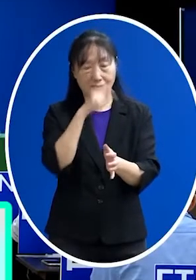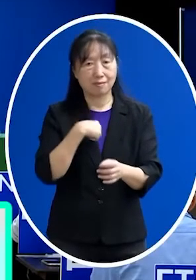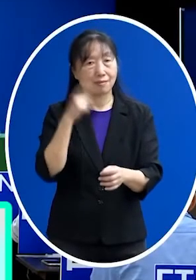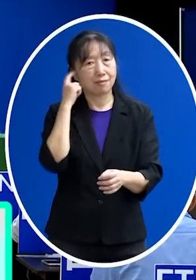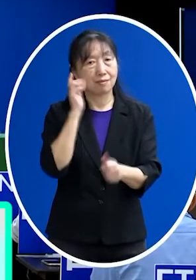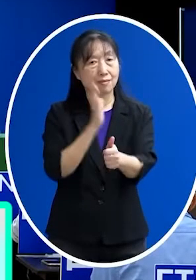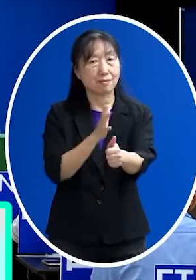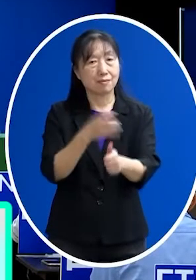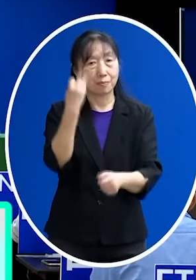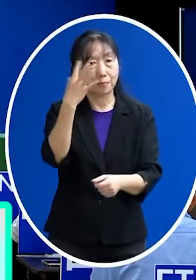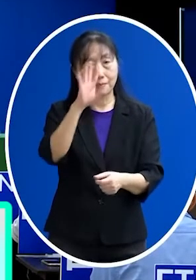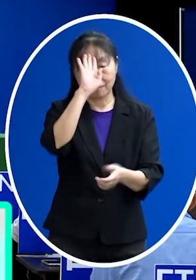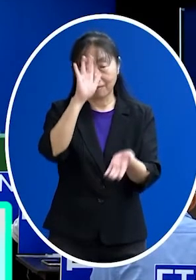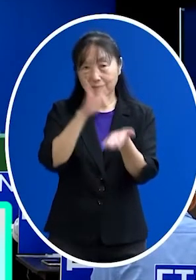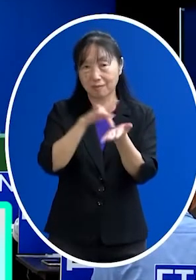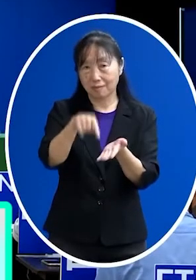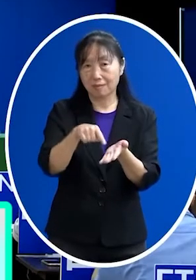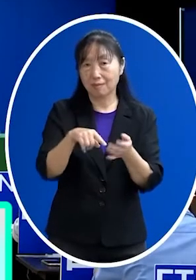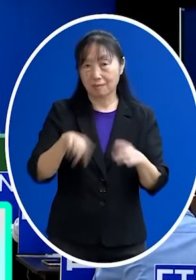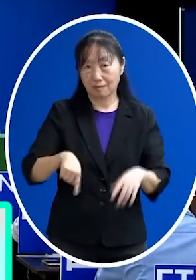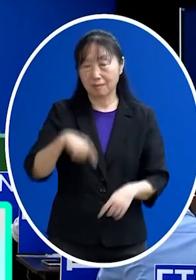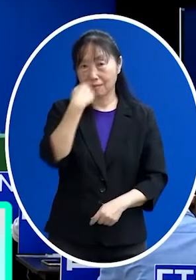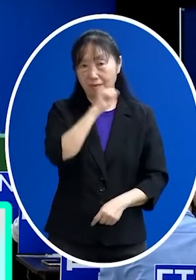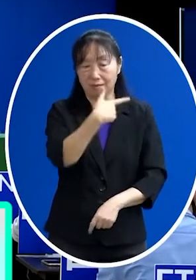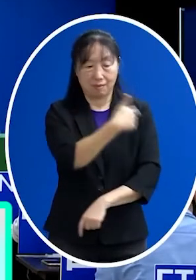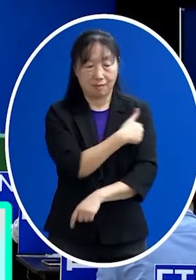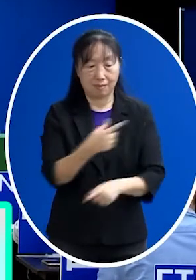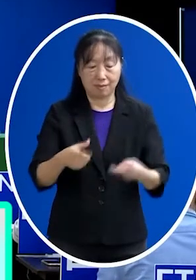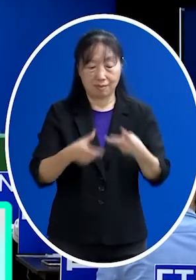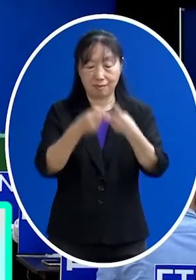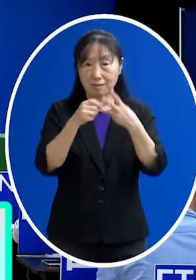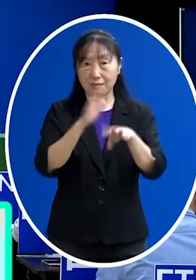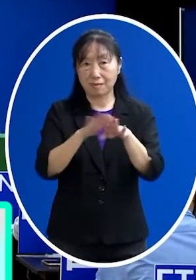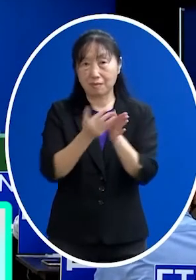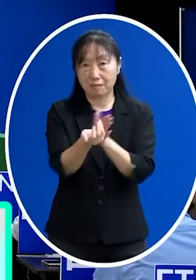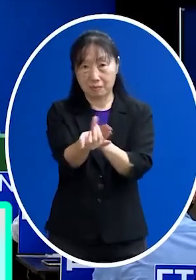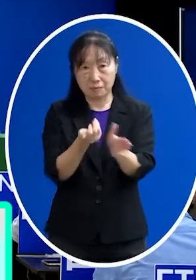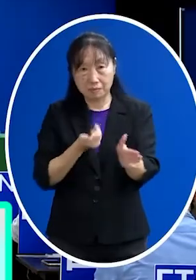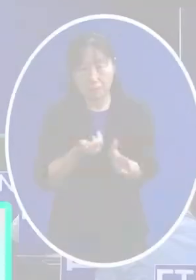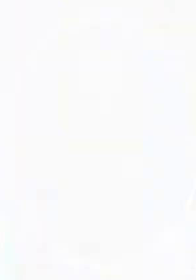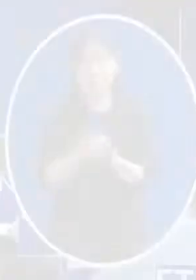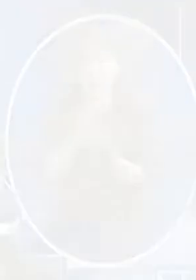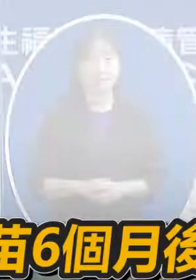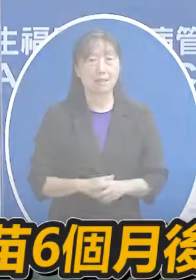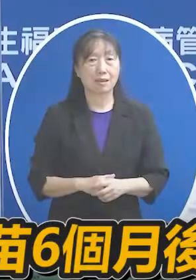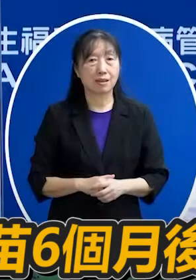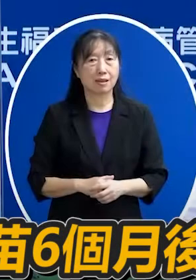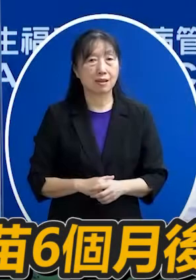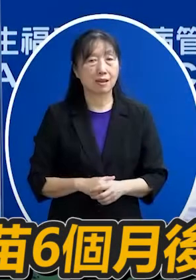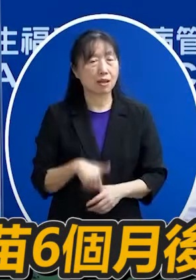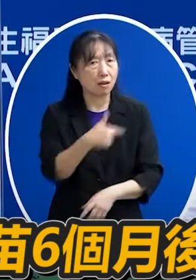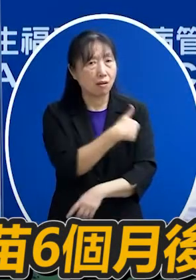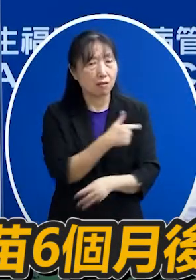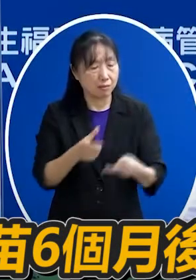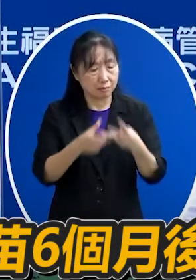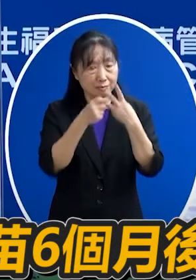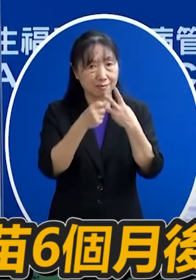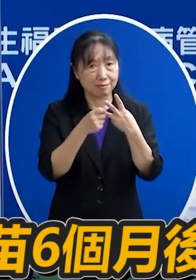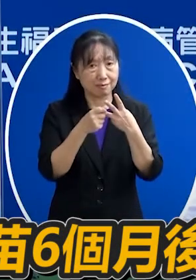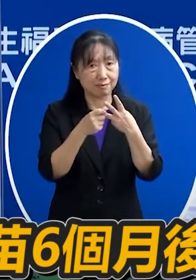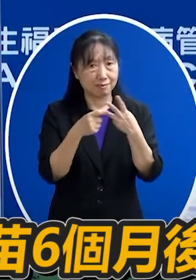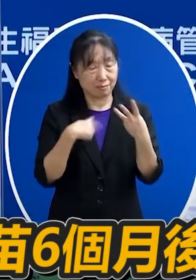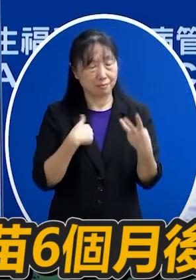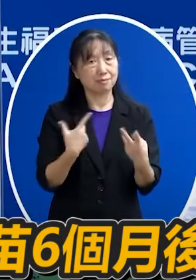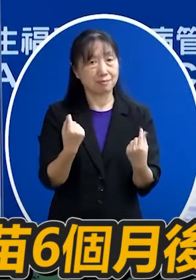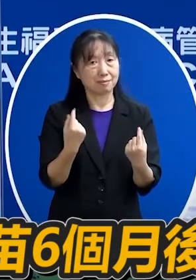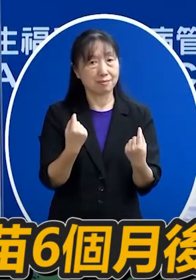出现这一款新型的变异株，那我们国内施打第三剂是否会提前规划？有没有一个规划时程？ 打第三剂基本上我们当然还